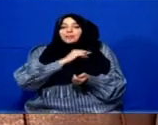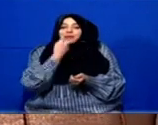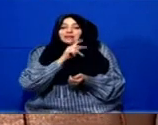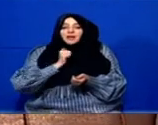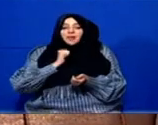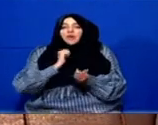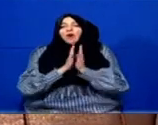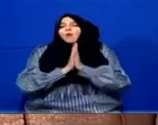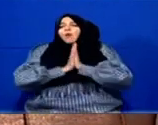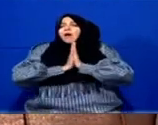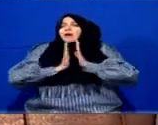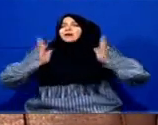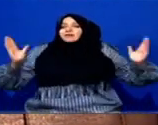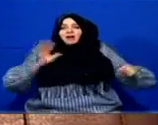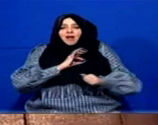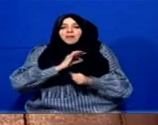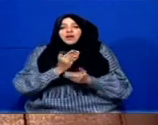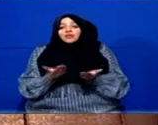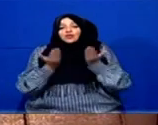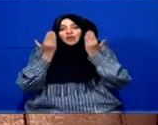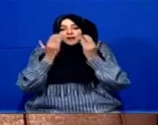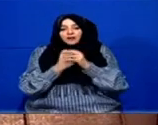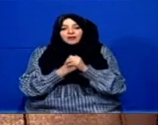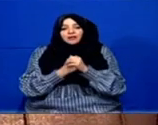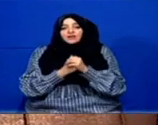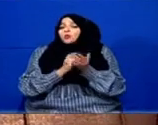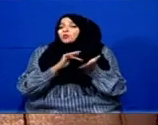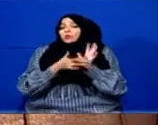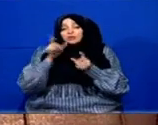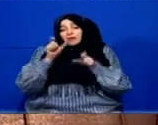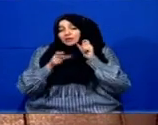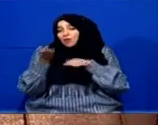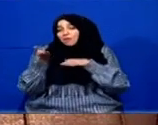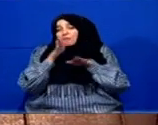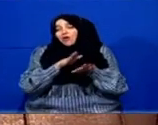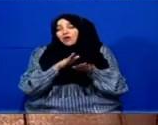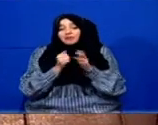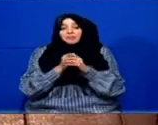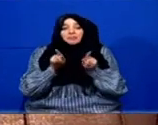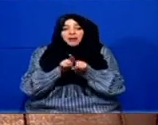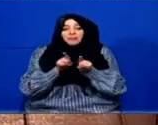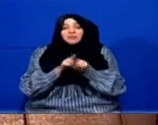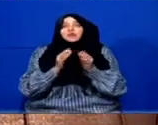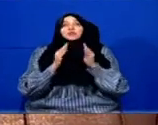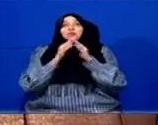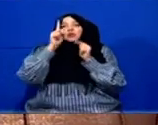برحمته الواسعه وان يرحم جميع موتانا وموتى المسلمين